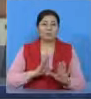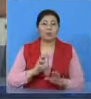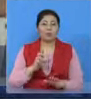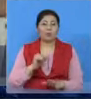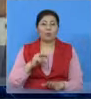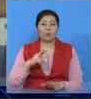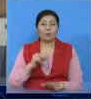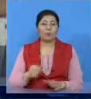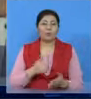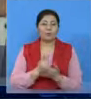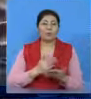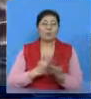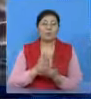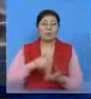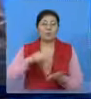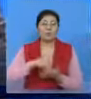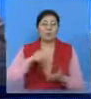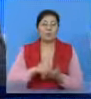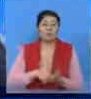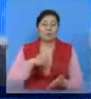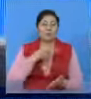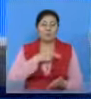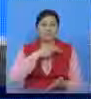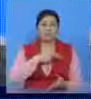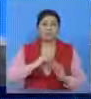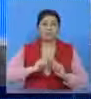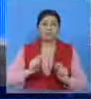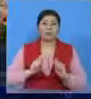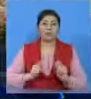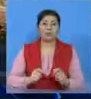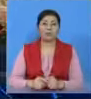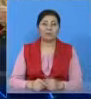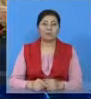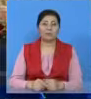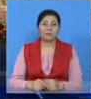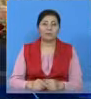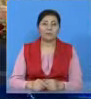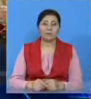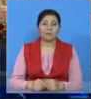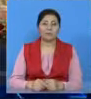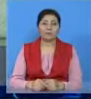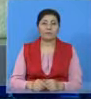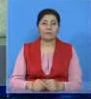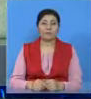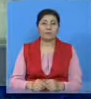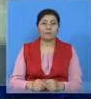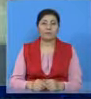мемлекеттік қызметтің дамуына қосқан үлесі үшін арнайы төсбелгімен марапатталды. Жансая Абдыкарым, Мержан Аманжолов, Ақтөбе телеарнасы.